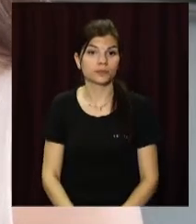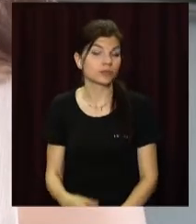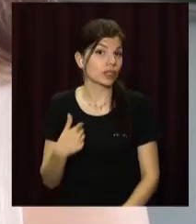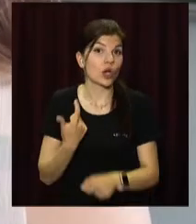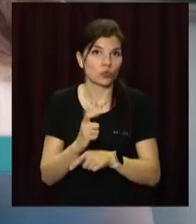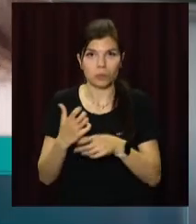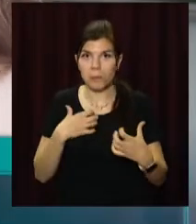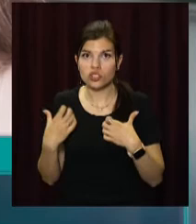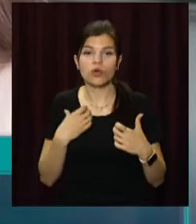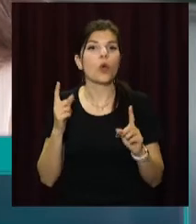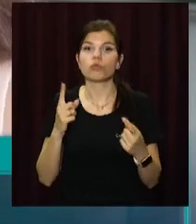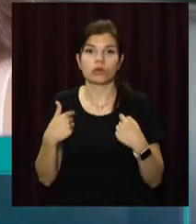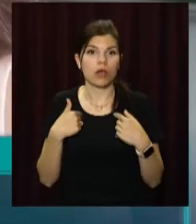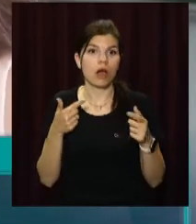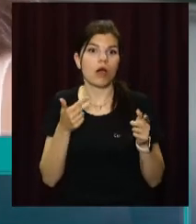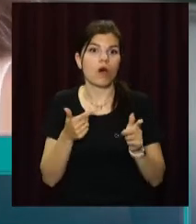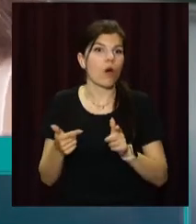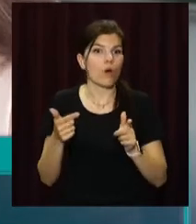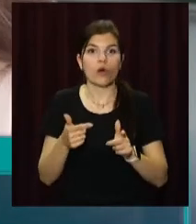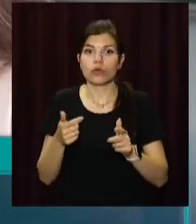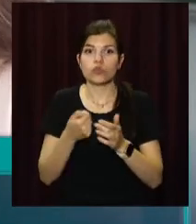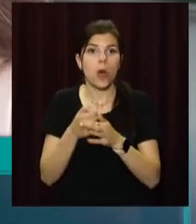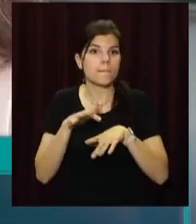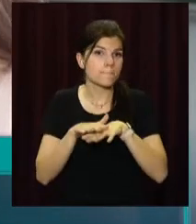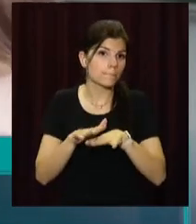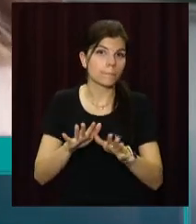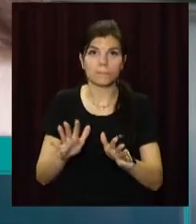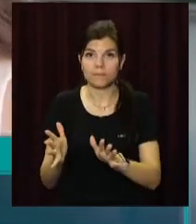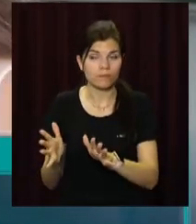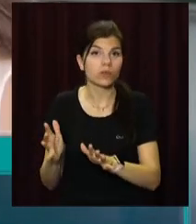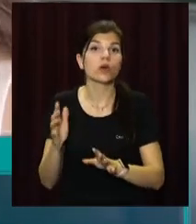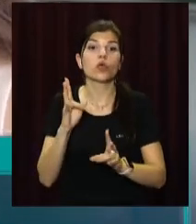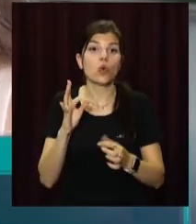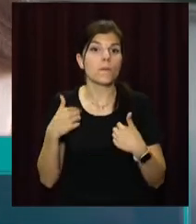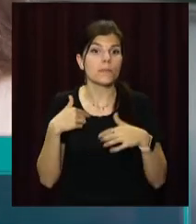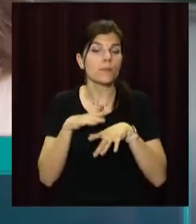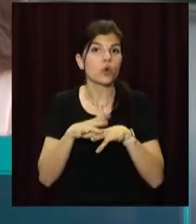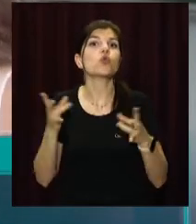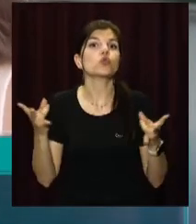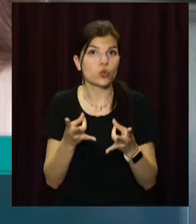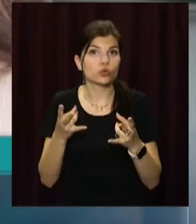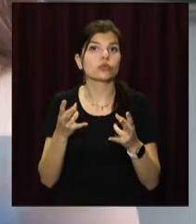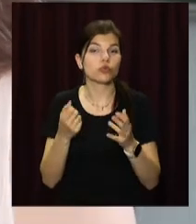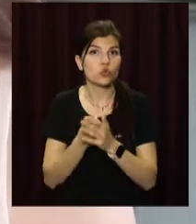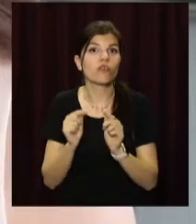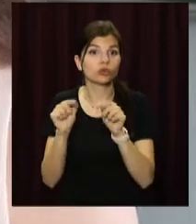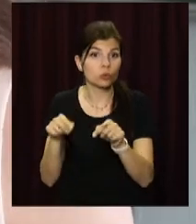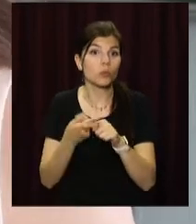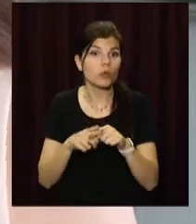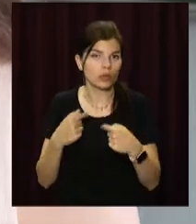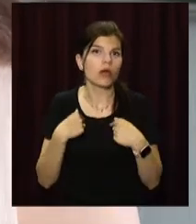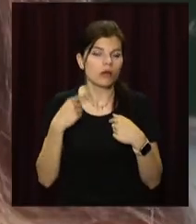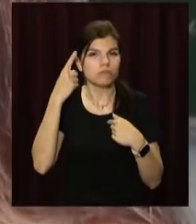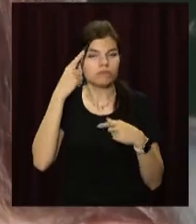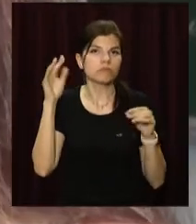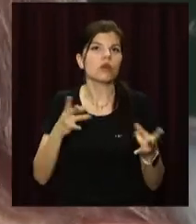дуже хвилююся, бо я не готувалася до математики, але мені потрібна математика при вступі. Тому я вирішила здавати цей